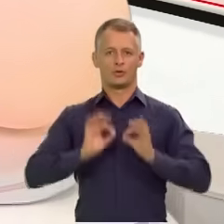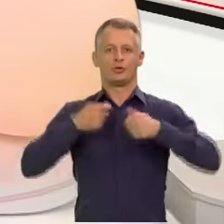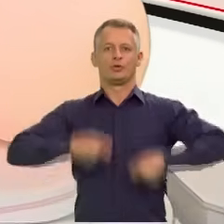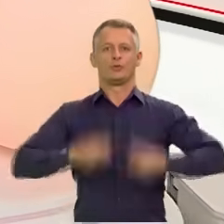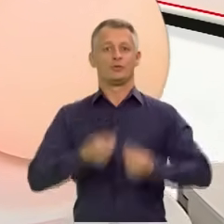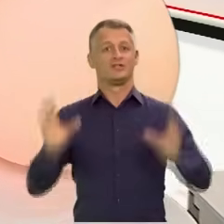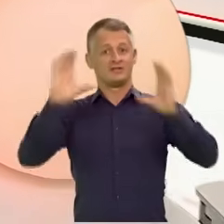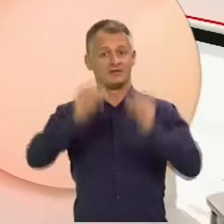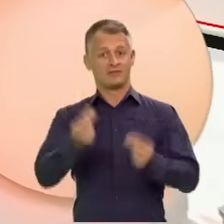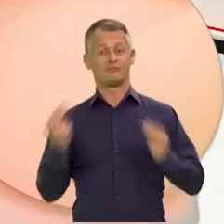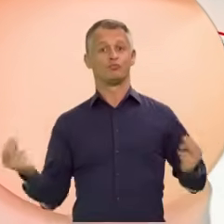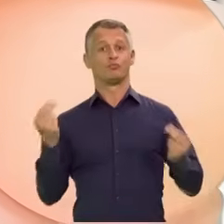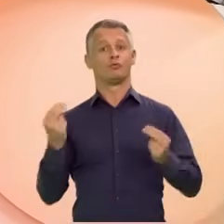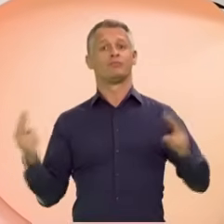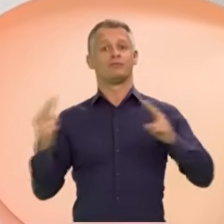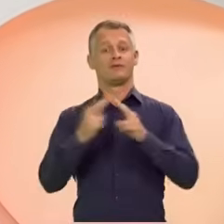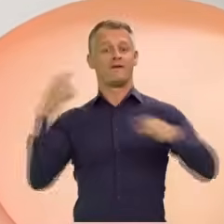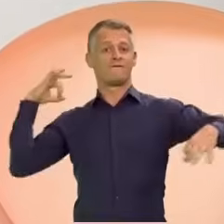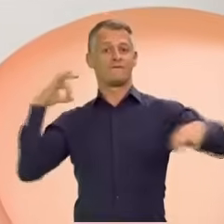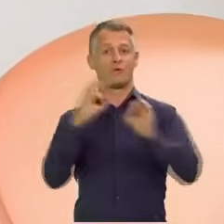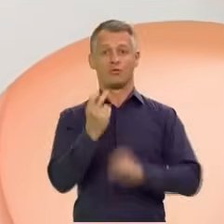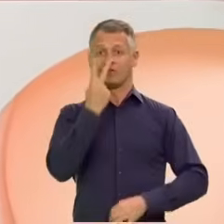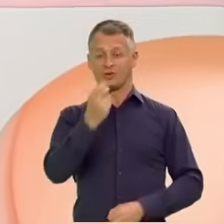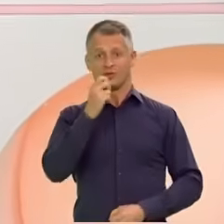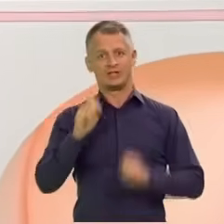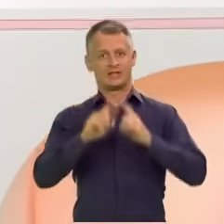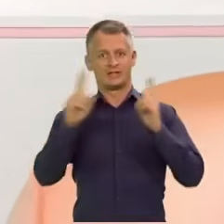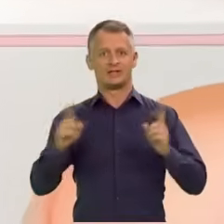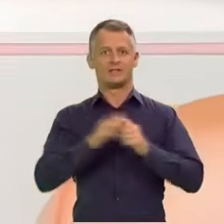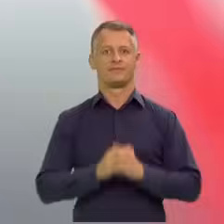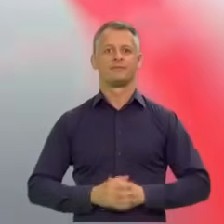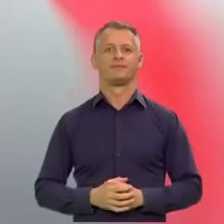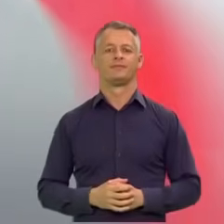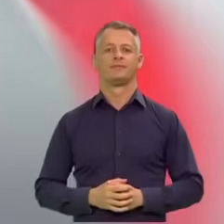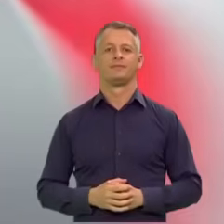și domnilor, bună seara, sunt Livia Graur, bun găsit la Focus, să vedem principalele știri ale zilei.